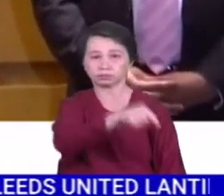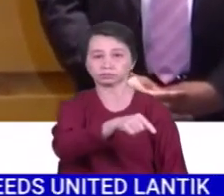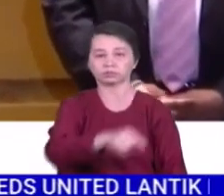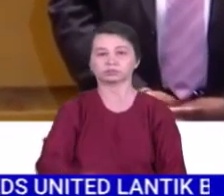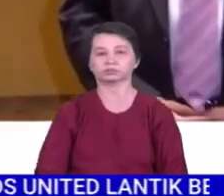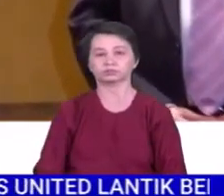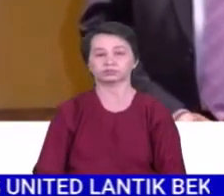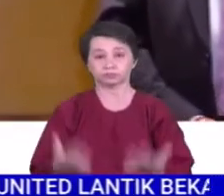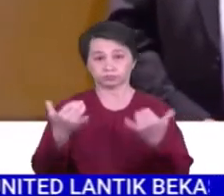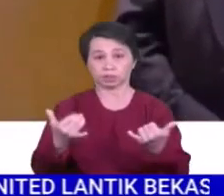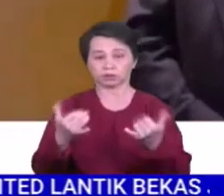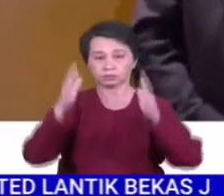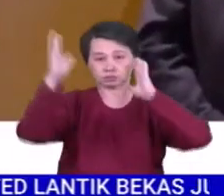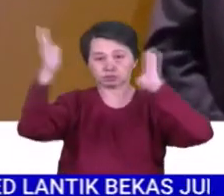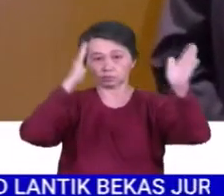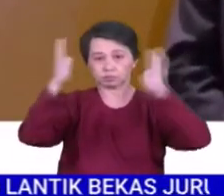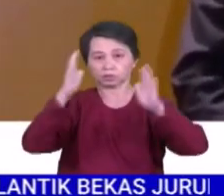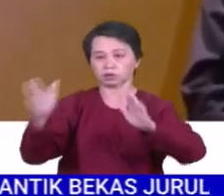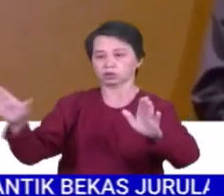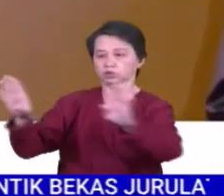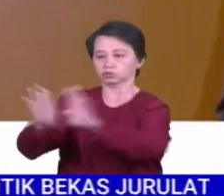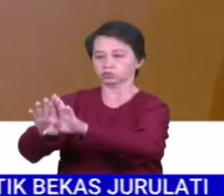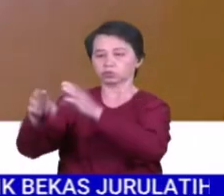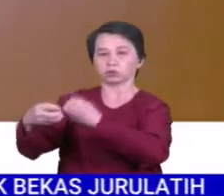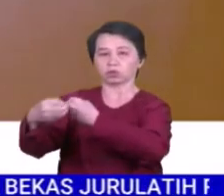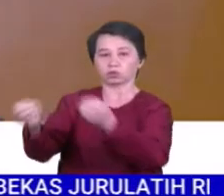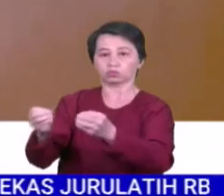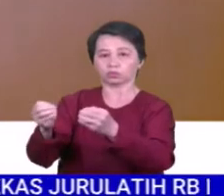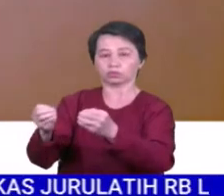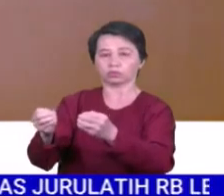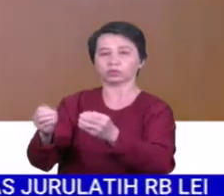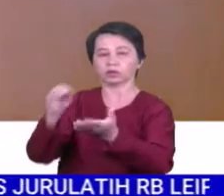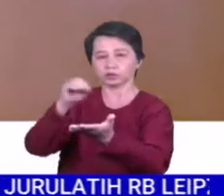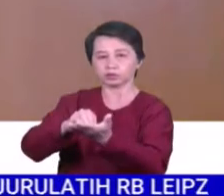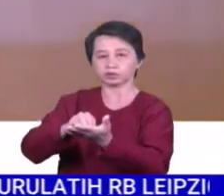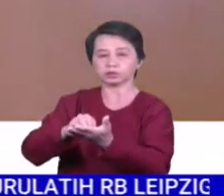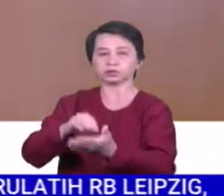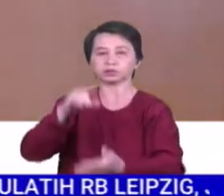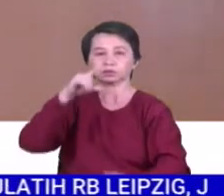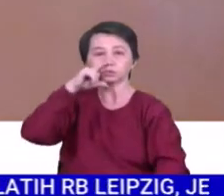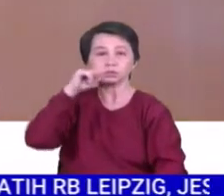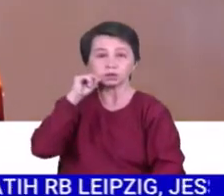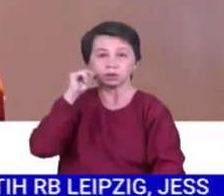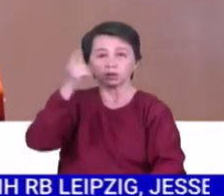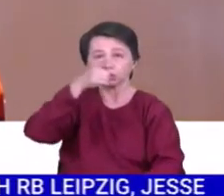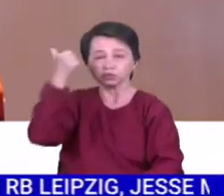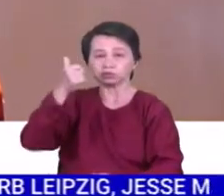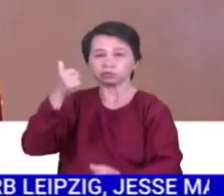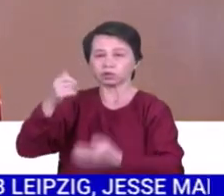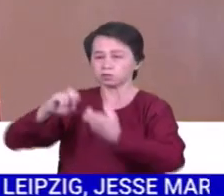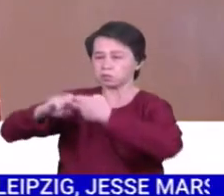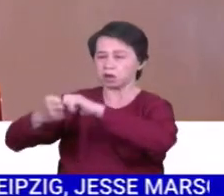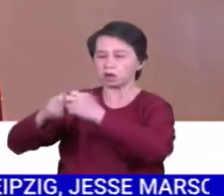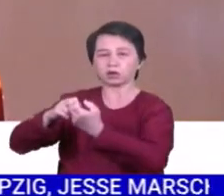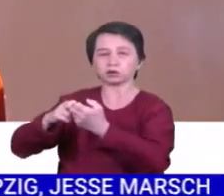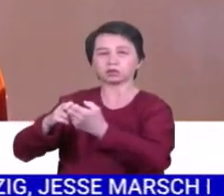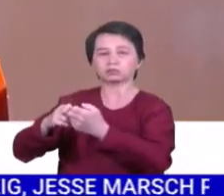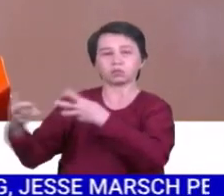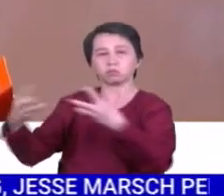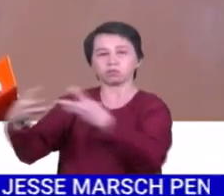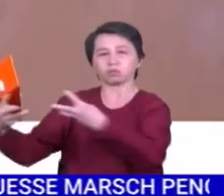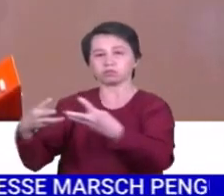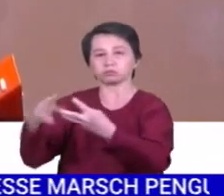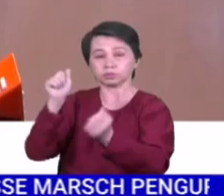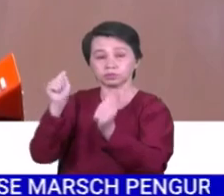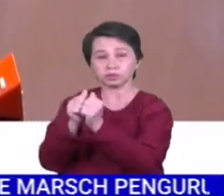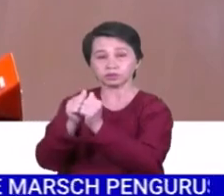Jelas beliau buat masa ini, Malaysia menutup sementara pejabat kedutaan besar Malaysia di Kiev, Ukraine, susulan krisis Rusia dengan negara itu. Setakat